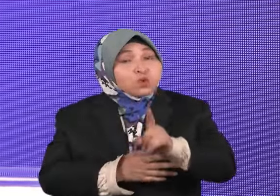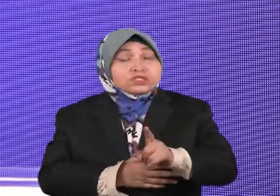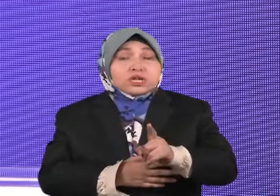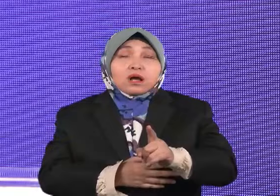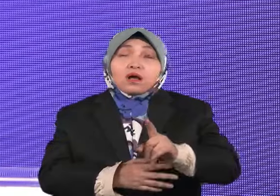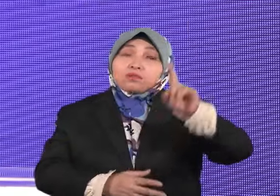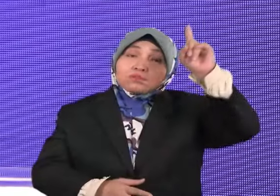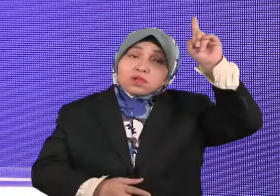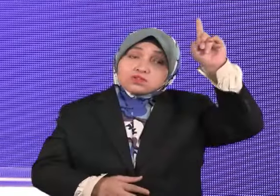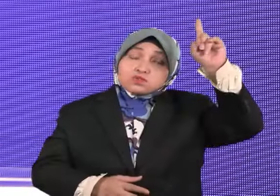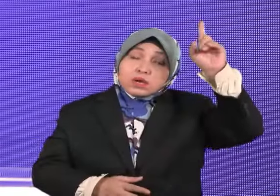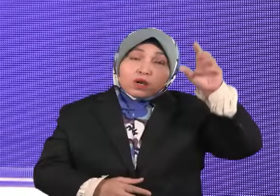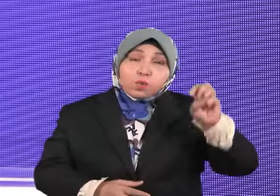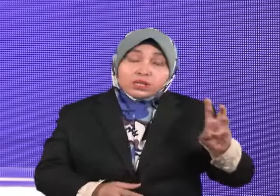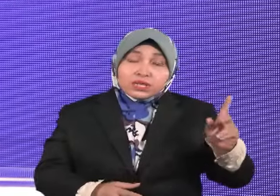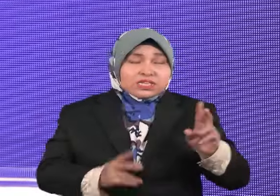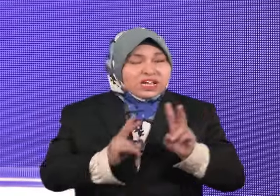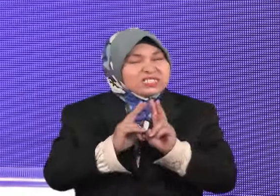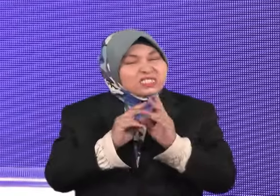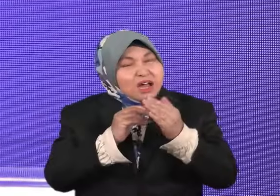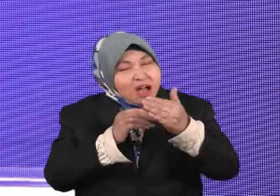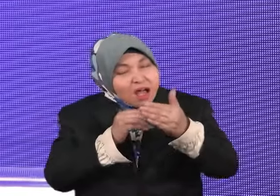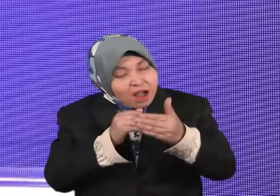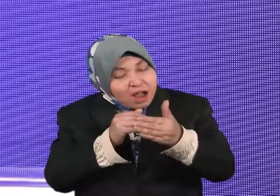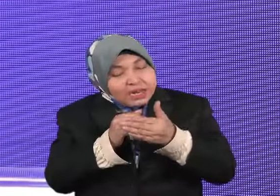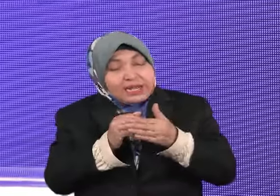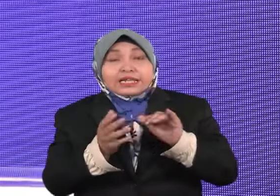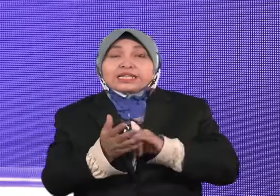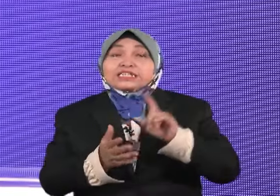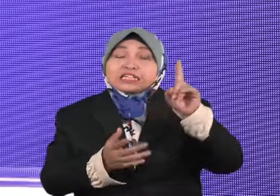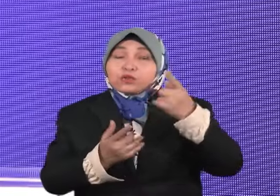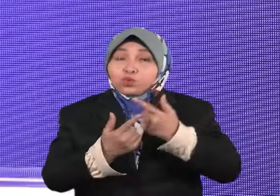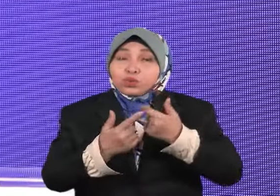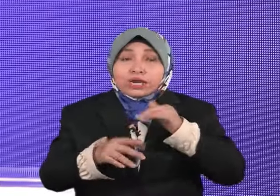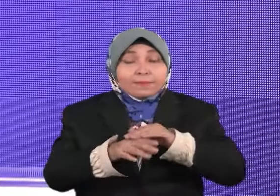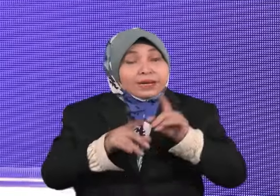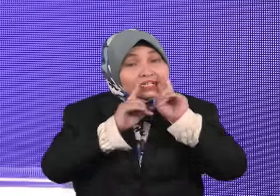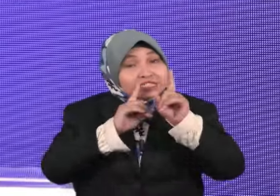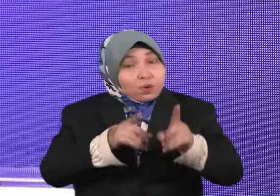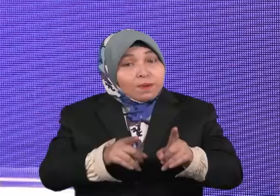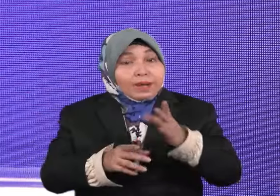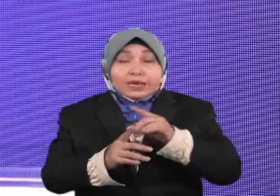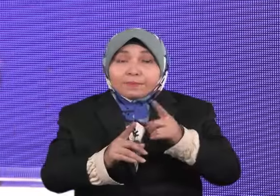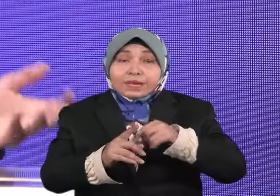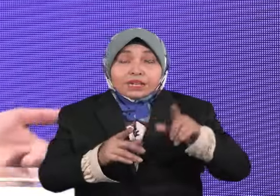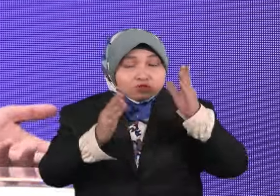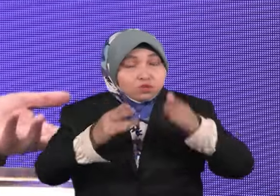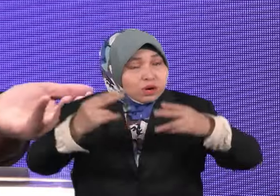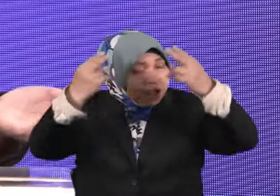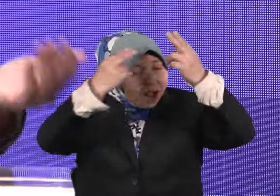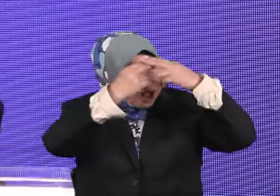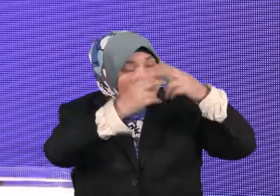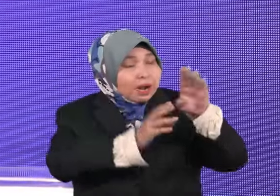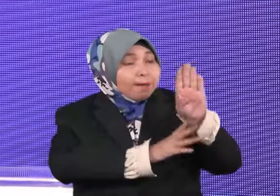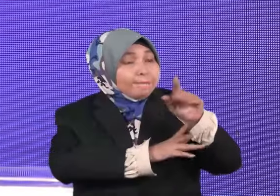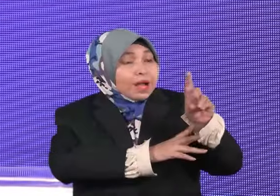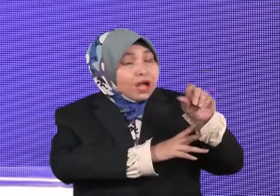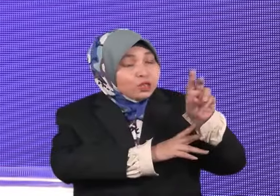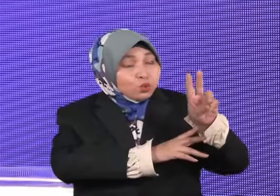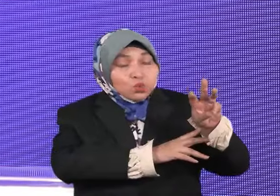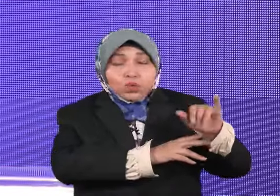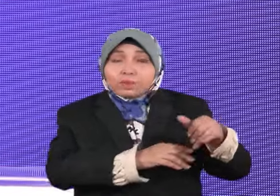aku Allah Subhanahu Wa Taala amat dekat. Inilah salah satu daripada jawapan ya apabila seorang Arab Badui Ustaz ya bertanya kepada